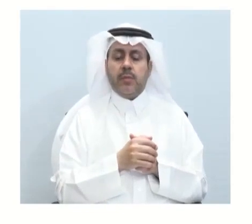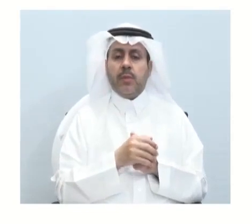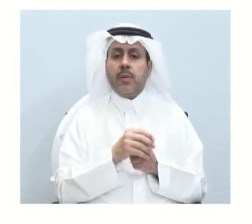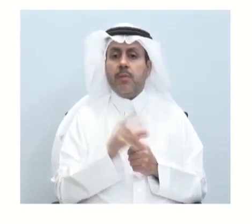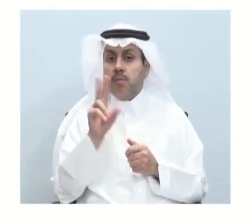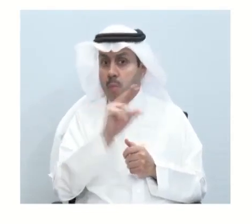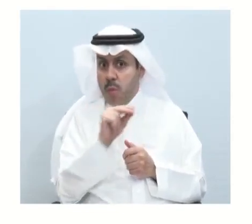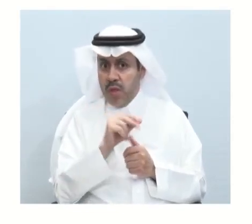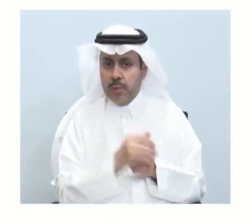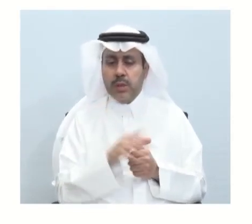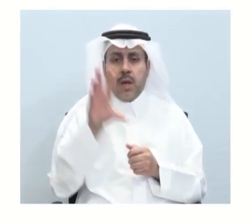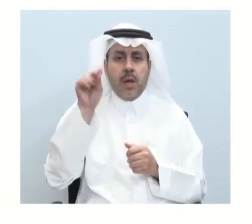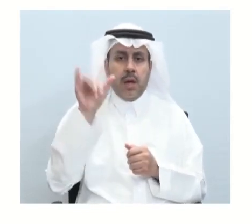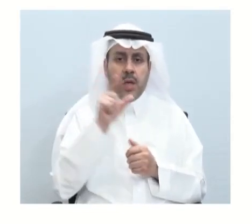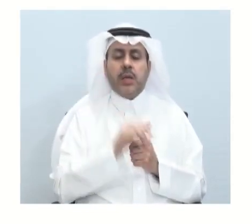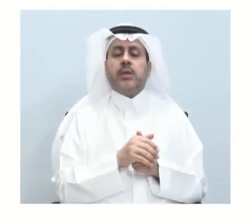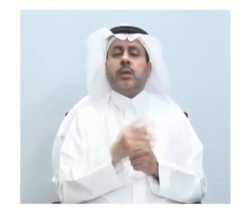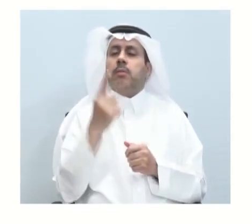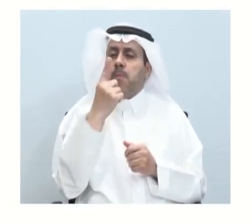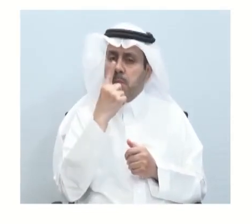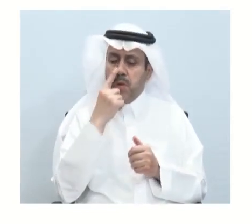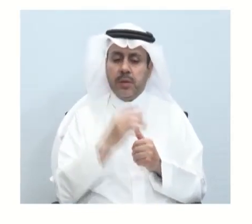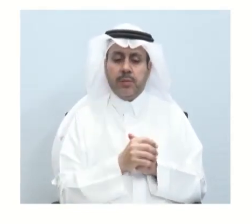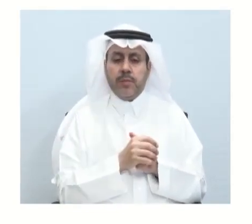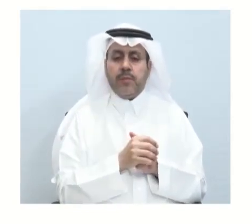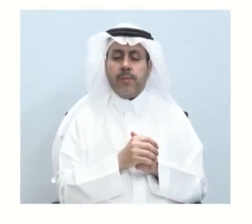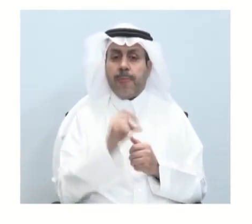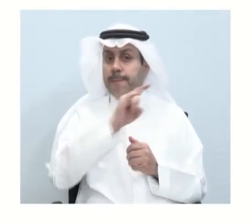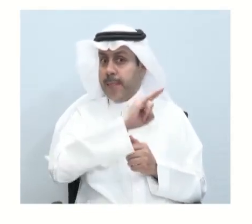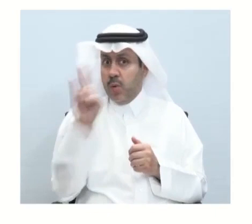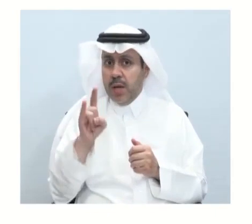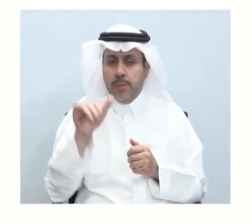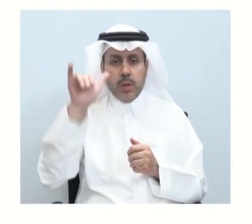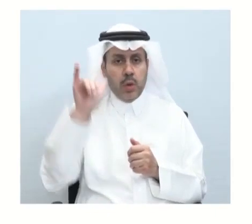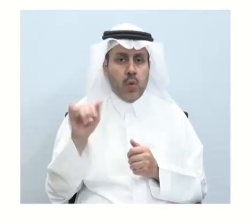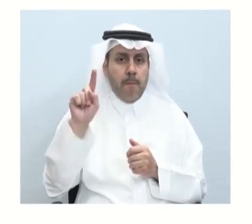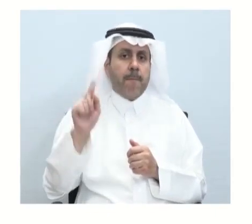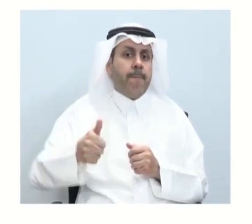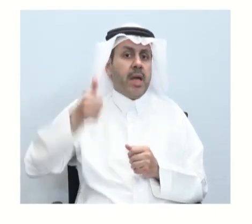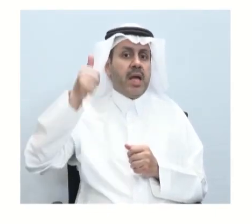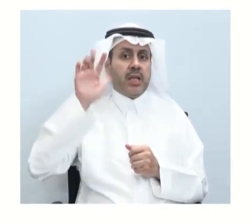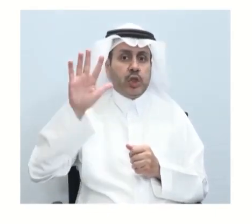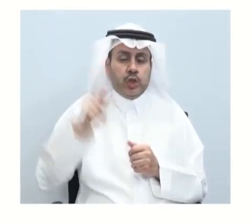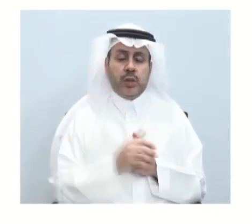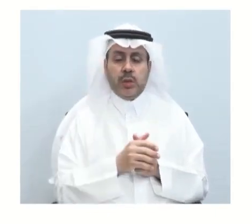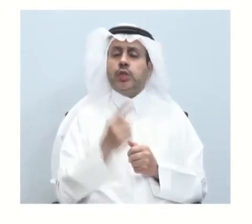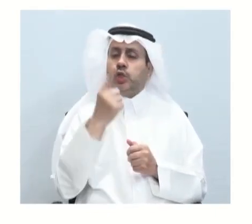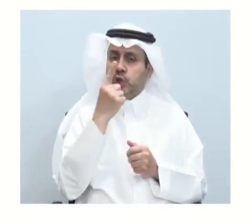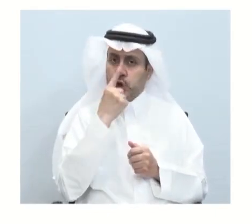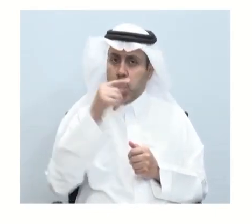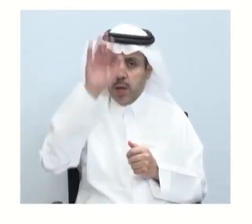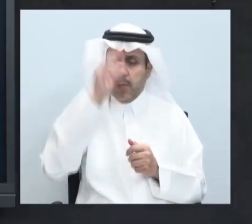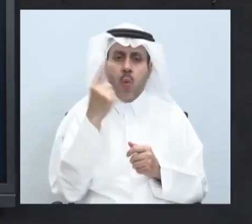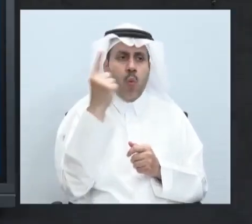بهيئه البيعه وان لم يباشر المبايعه كل واحد من الرعيه بنفسه فاذا بايعت هذه الهيئه